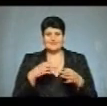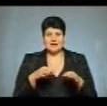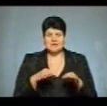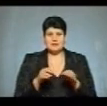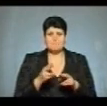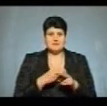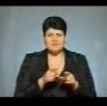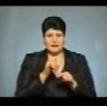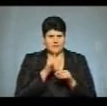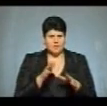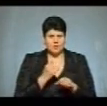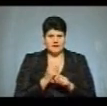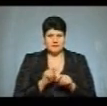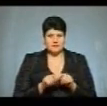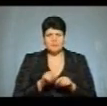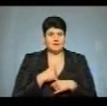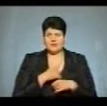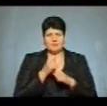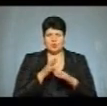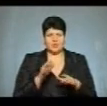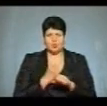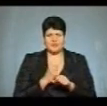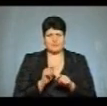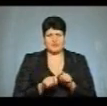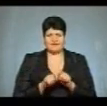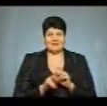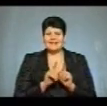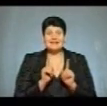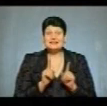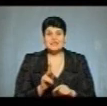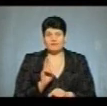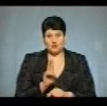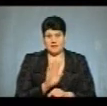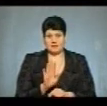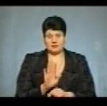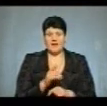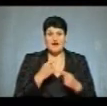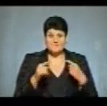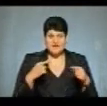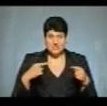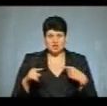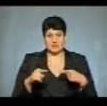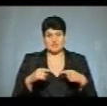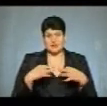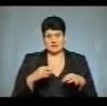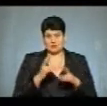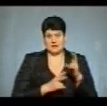могла робити перевірки? Да, ми не могли робити перевірки не тільки в тролейбусному, але і в інших транспортних